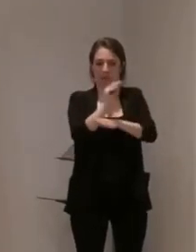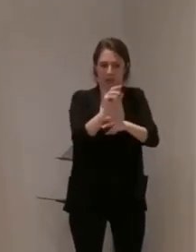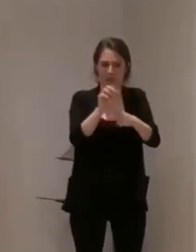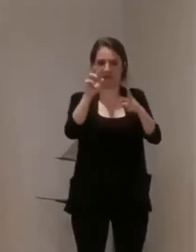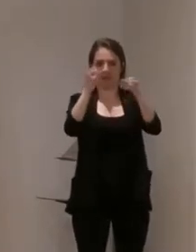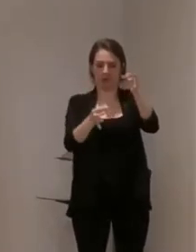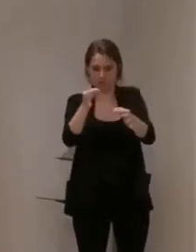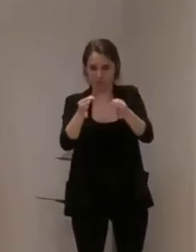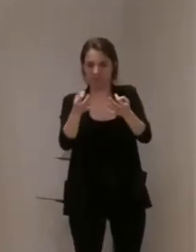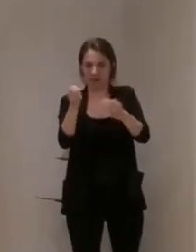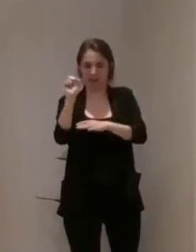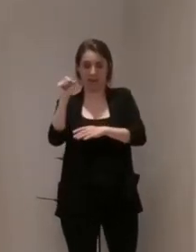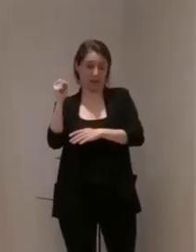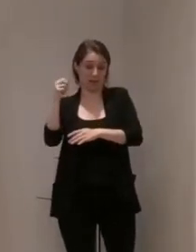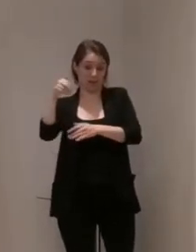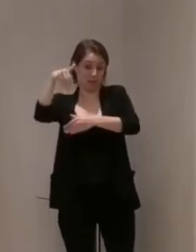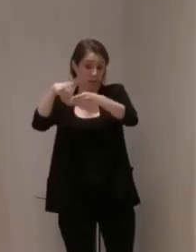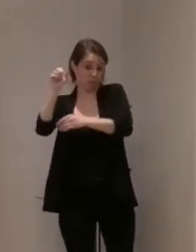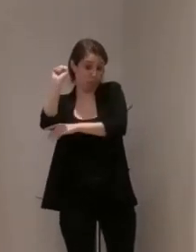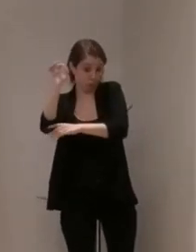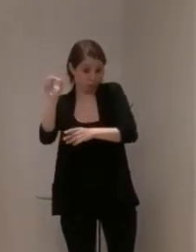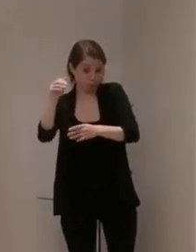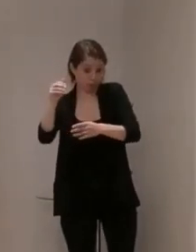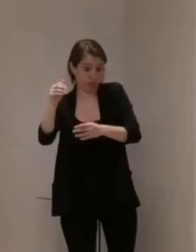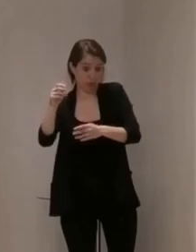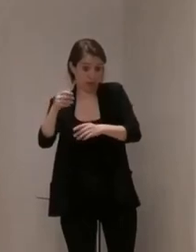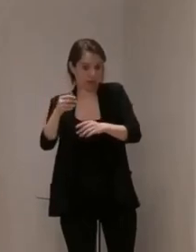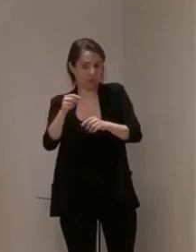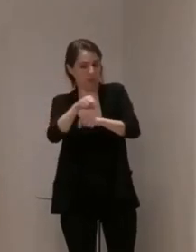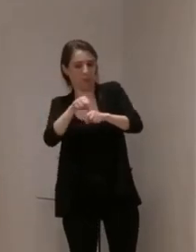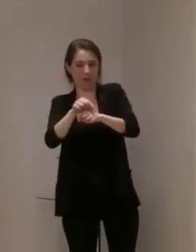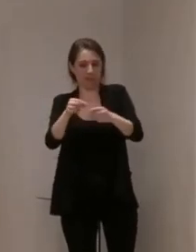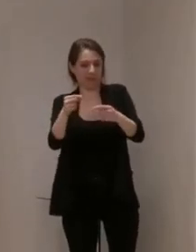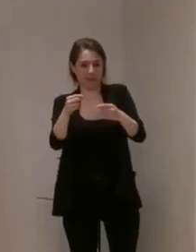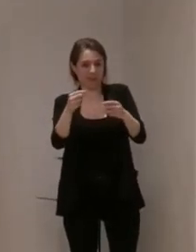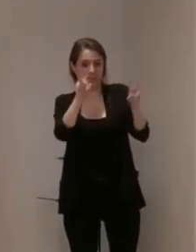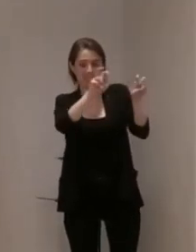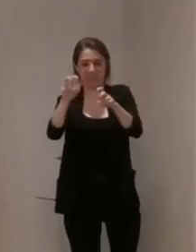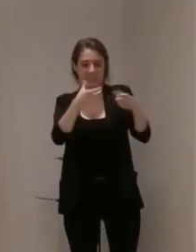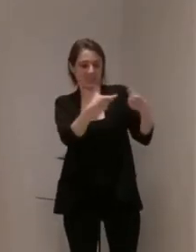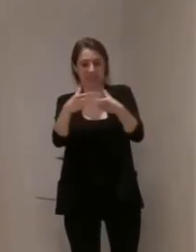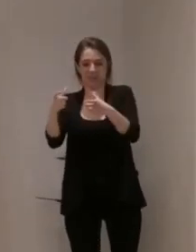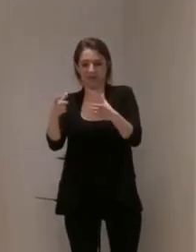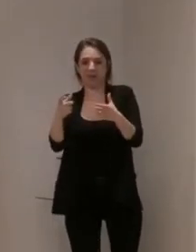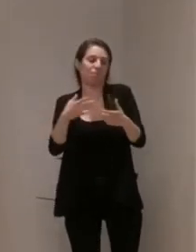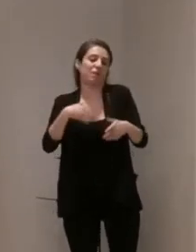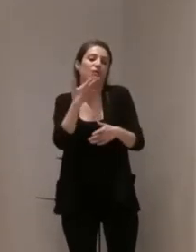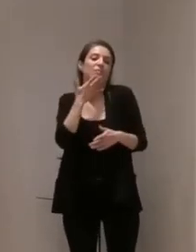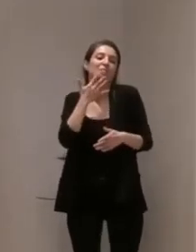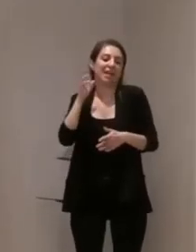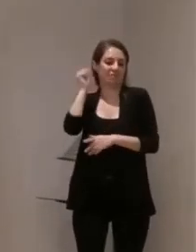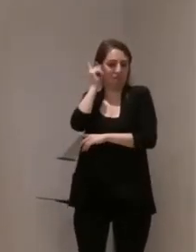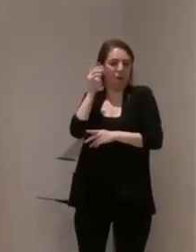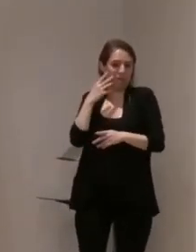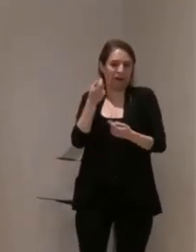aquest doble estat. L'estat amb cobertura i l'estat sense cobertura. I fer servir metàfores de telèfons mòbils no és el